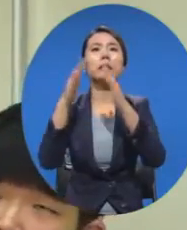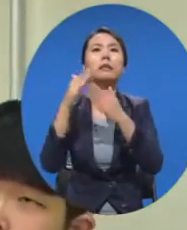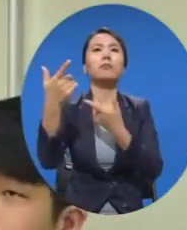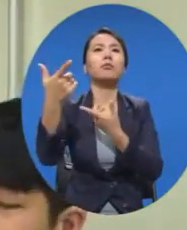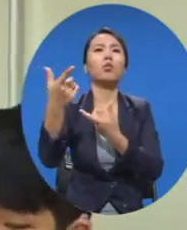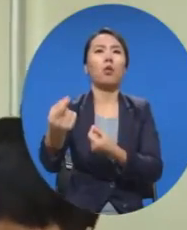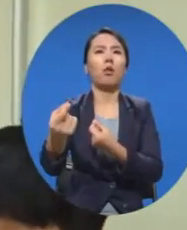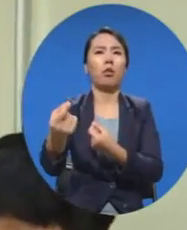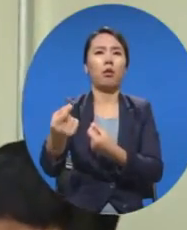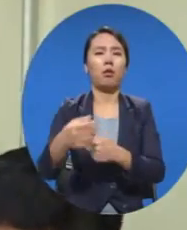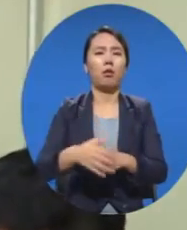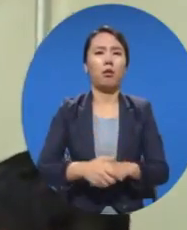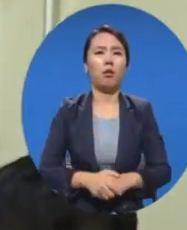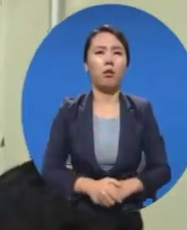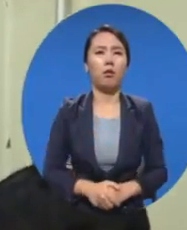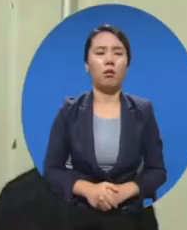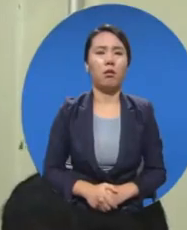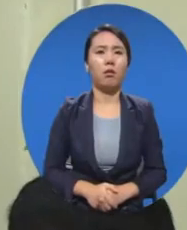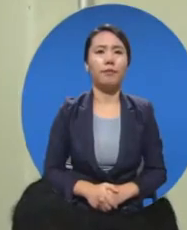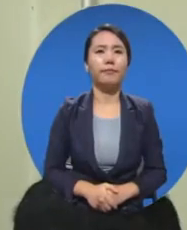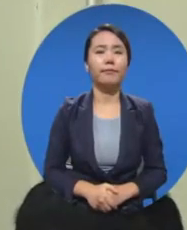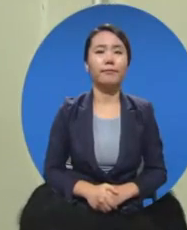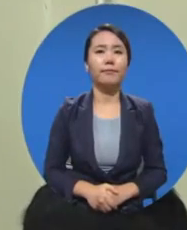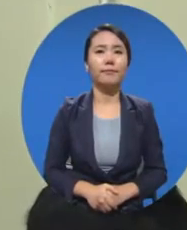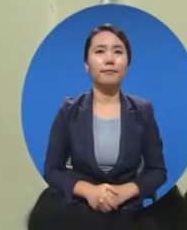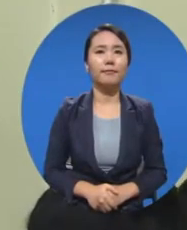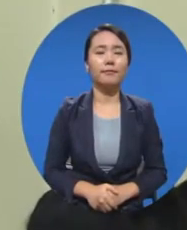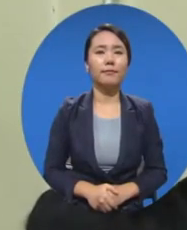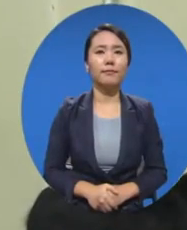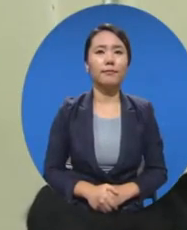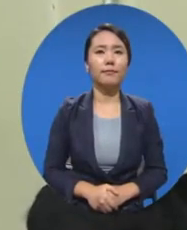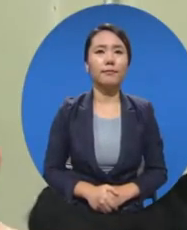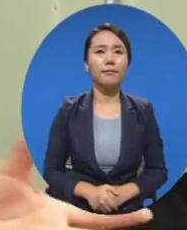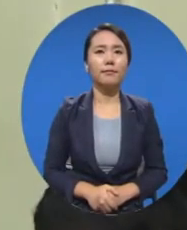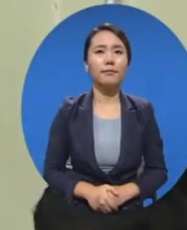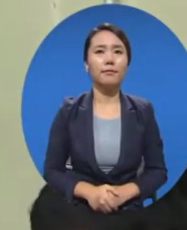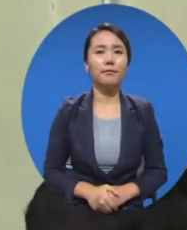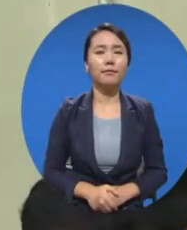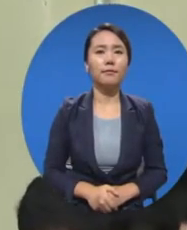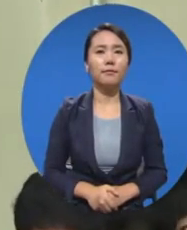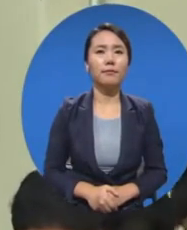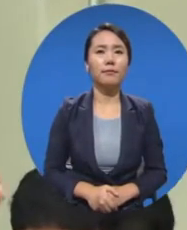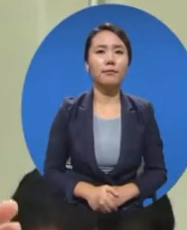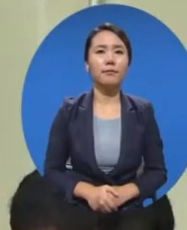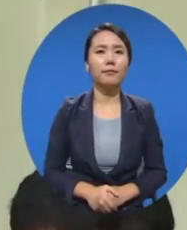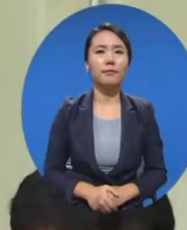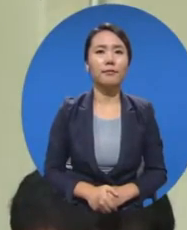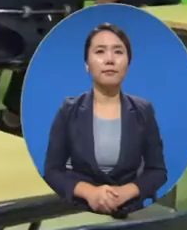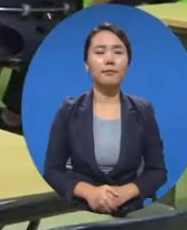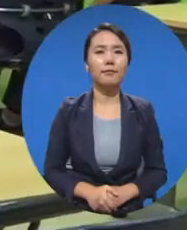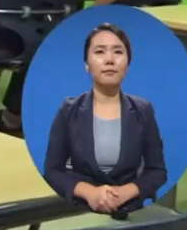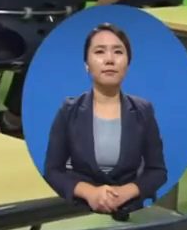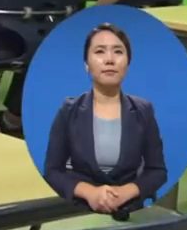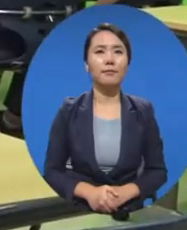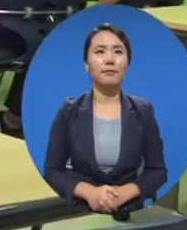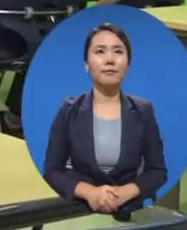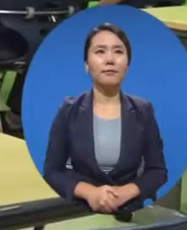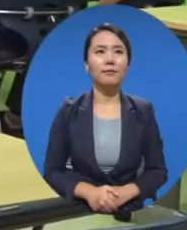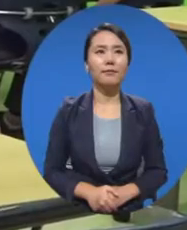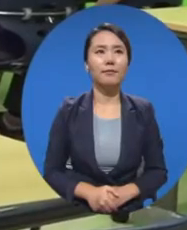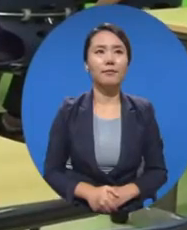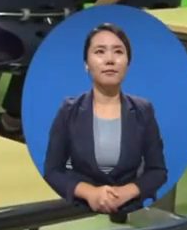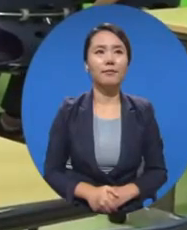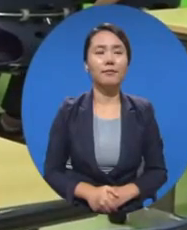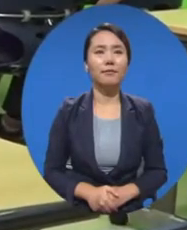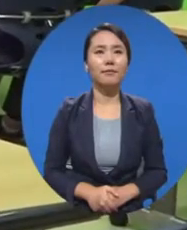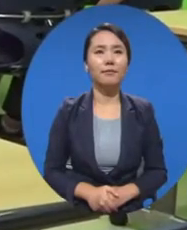그게 맞는 직종을 찾는 게 굉장히 흑성입니다. 그러니까 제가 기계전달로 입학을 하셔 이렇게 말씀드리는 게 절대 아니고 저희는 용접과로